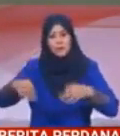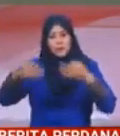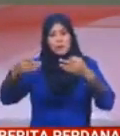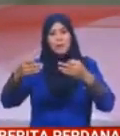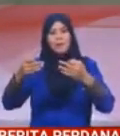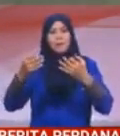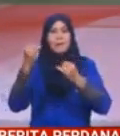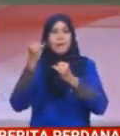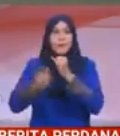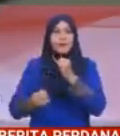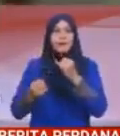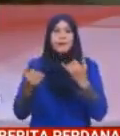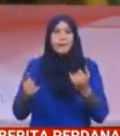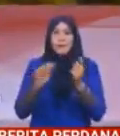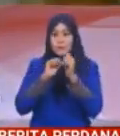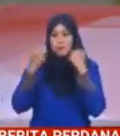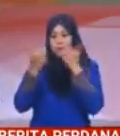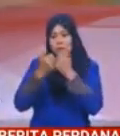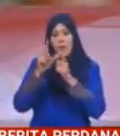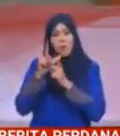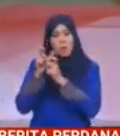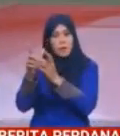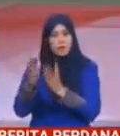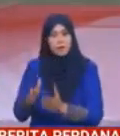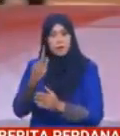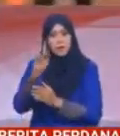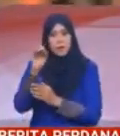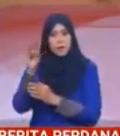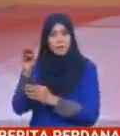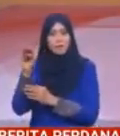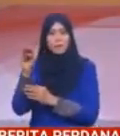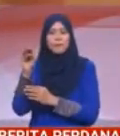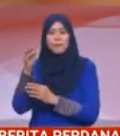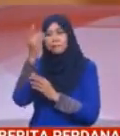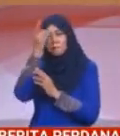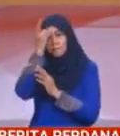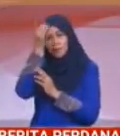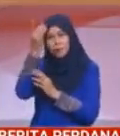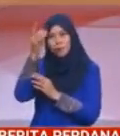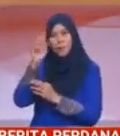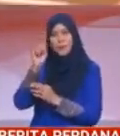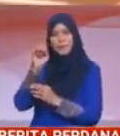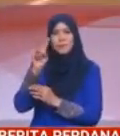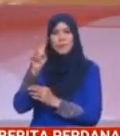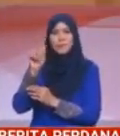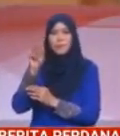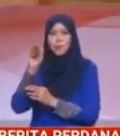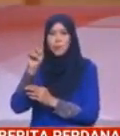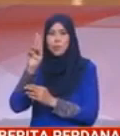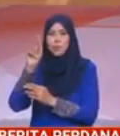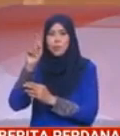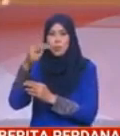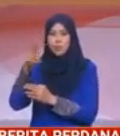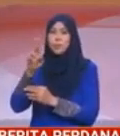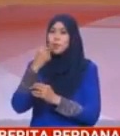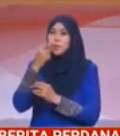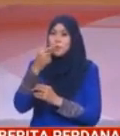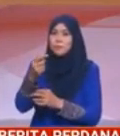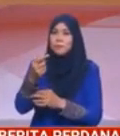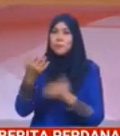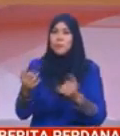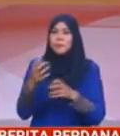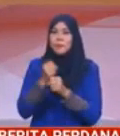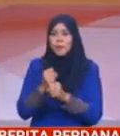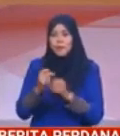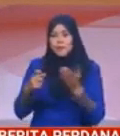ini presiden kesatuan olahraga Malaysia k Datuk smutu berkata hway adalah pilihan utama untuk menerima